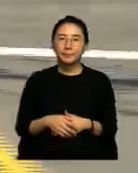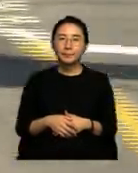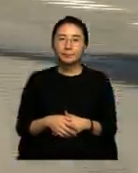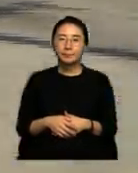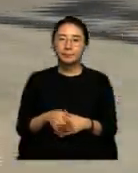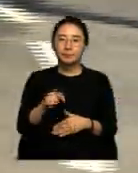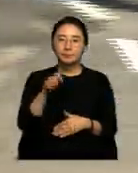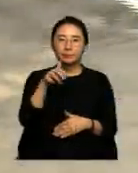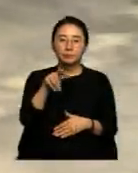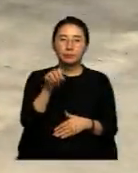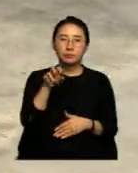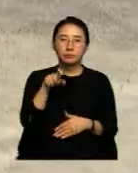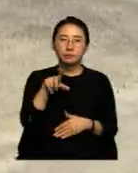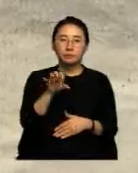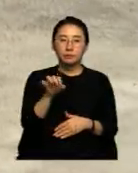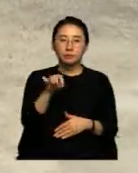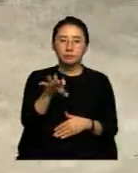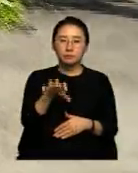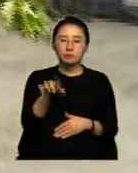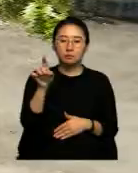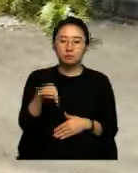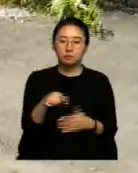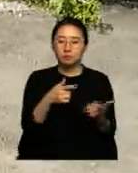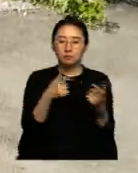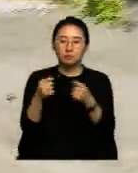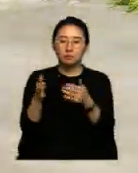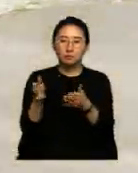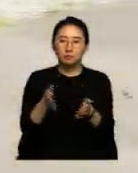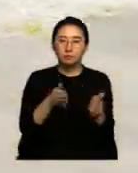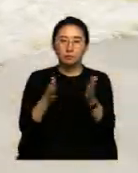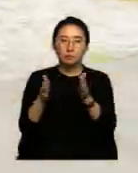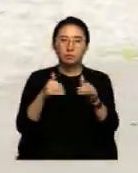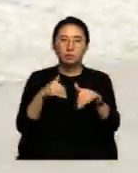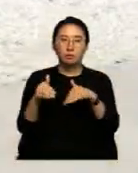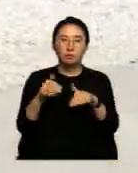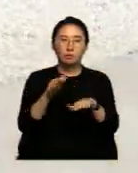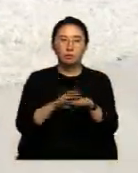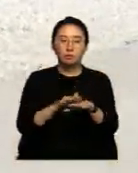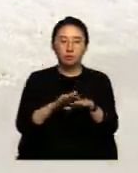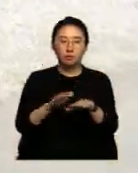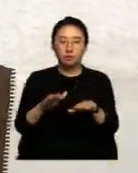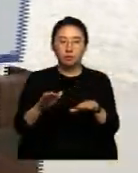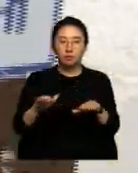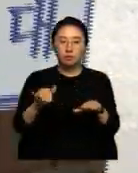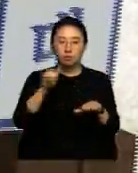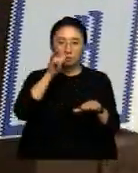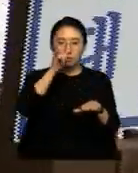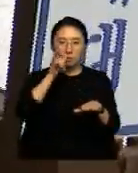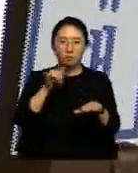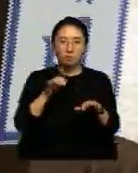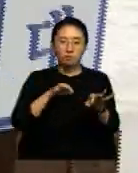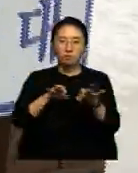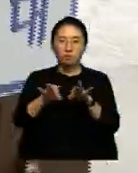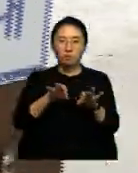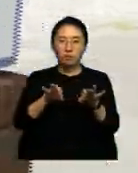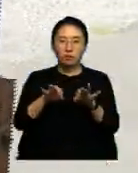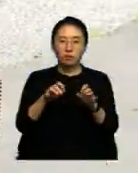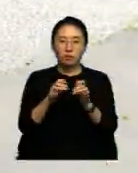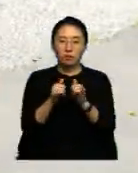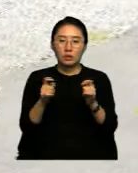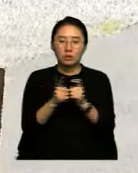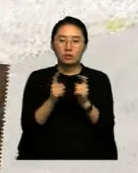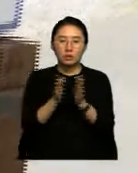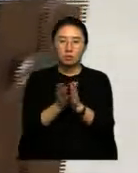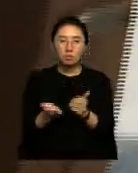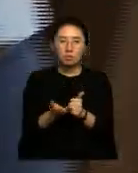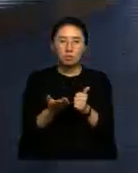가평군 청평면 호명리에 나와 있습니다. 이렇게 길가에 놓인 좌판이 하나 눈에 보이는데요. 이 마을 사람들이 직접 키운